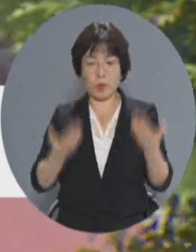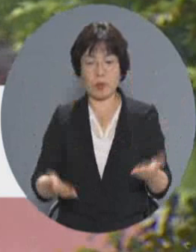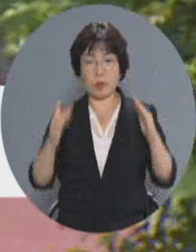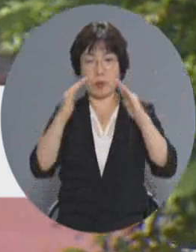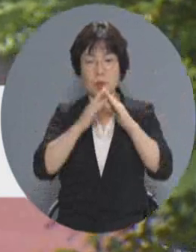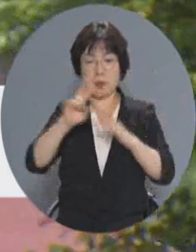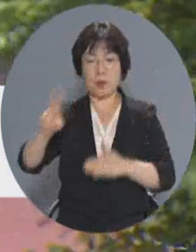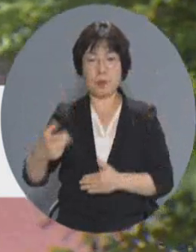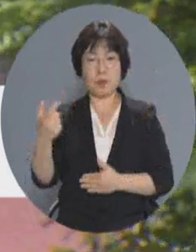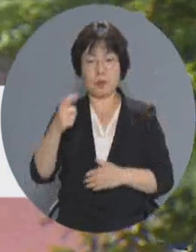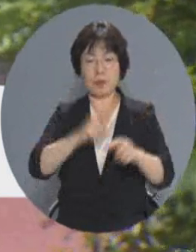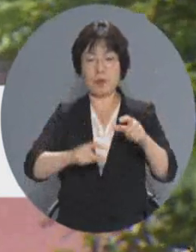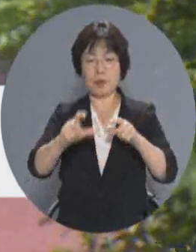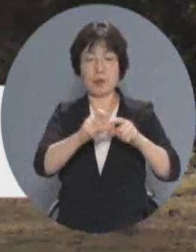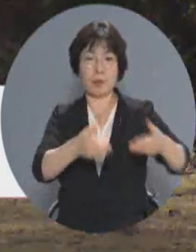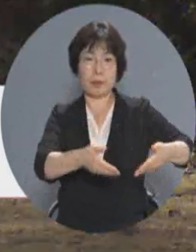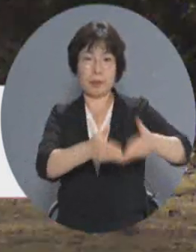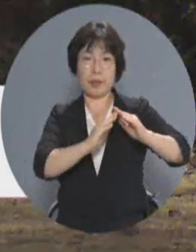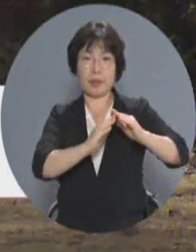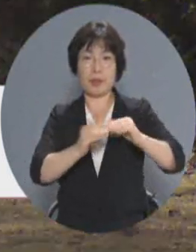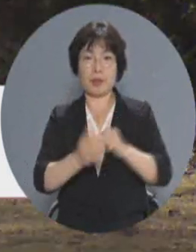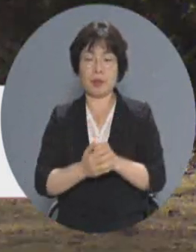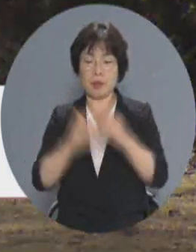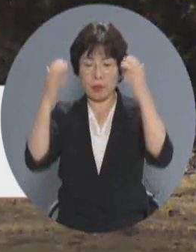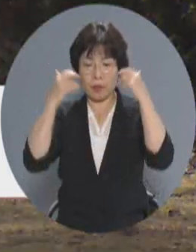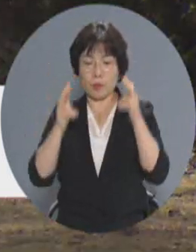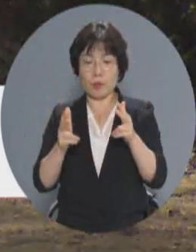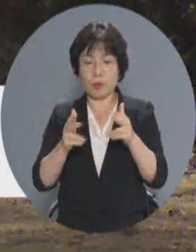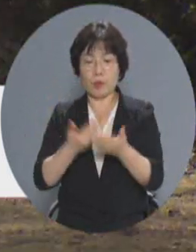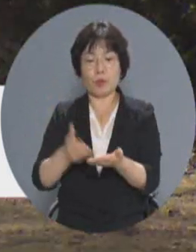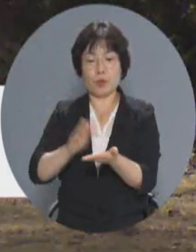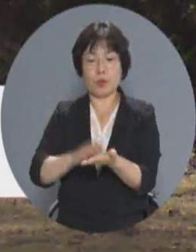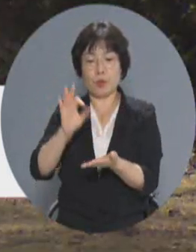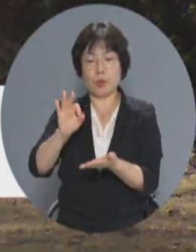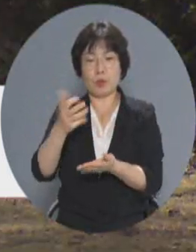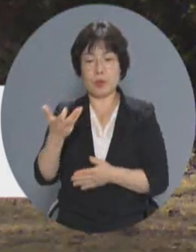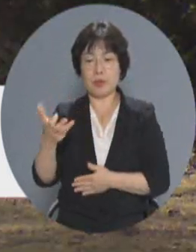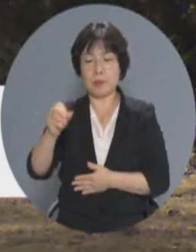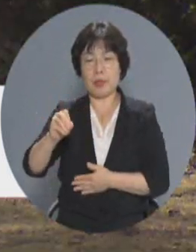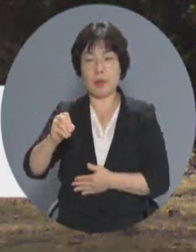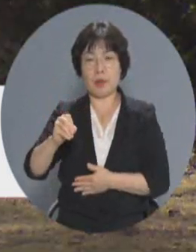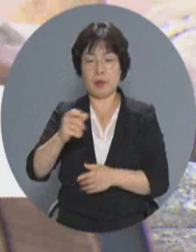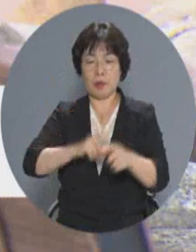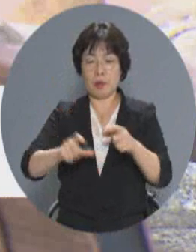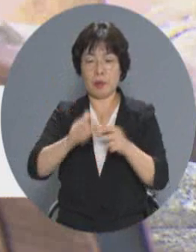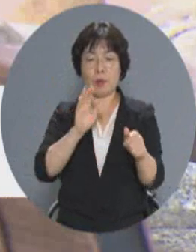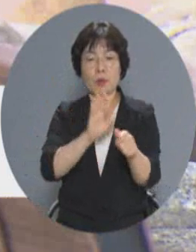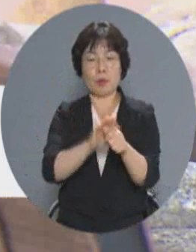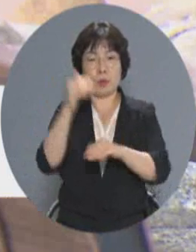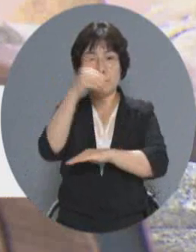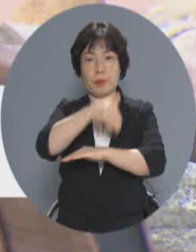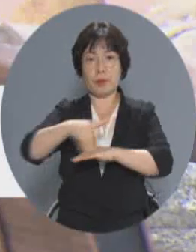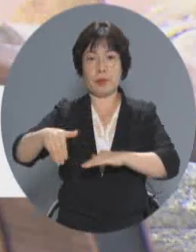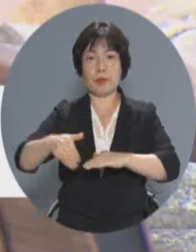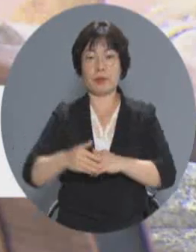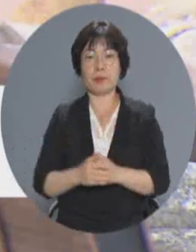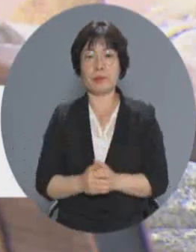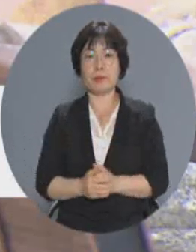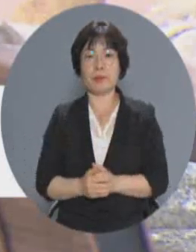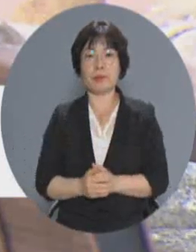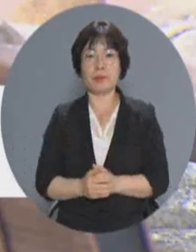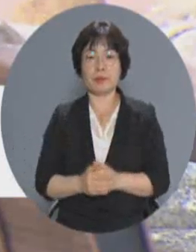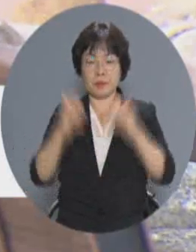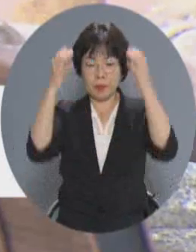260여 개소를 추가 설치하고 냉방비와 수리비 예산 18억 원을 편성해 지원할 계획입니다.